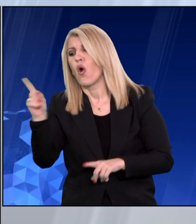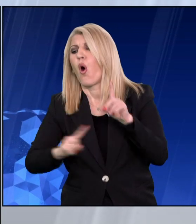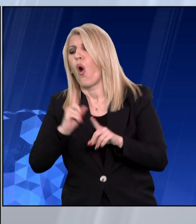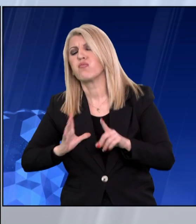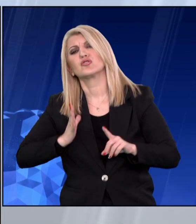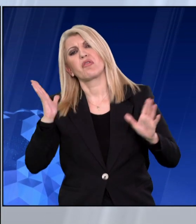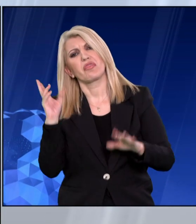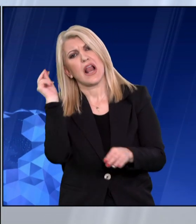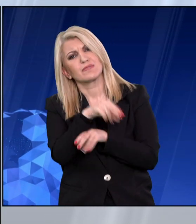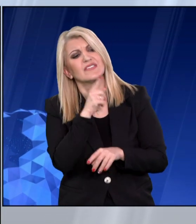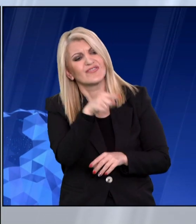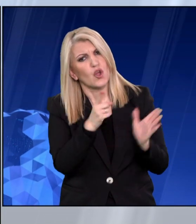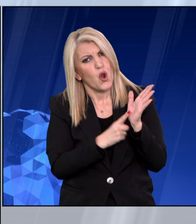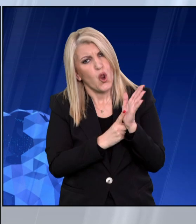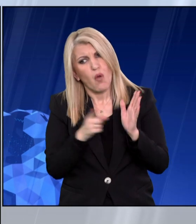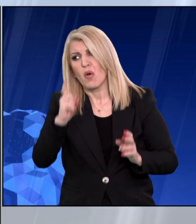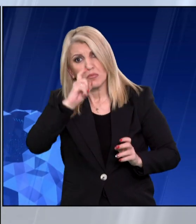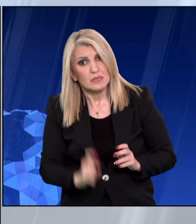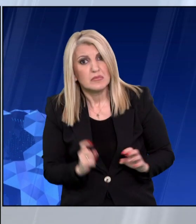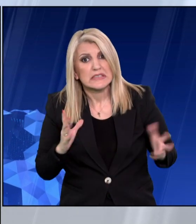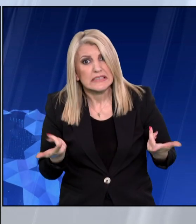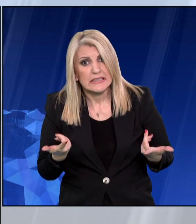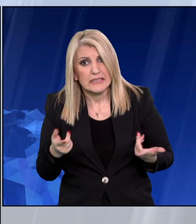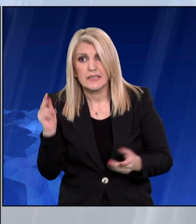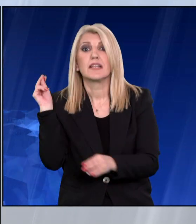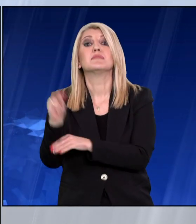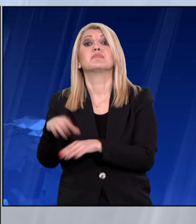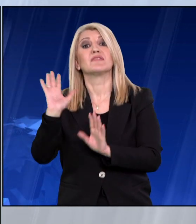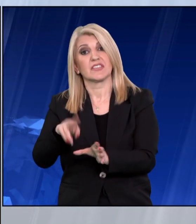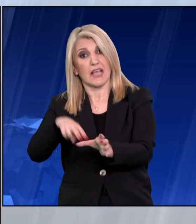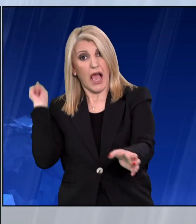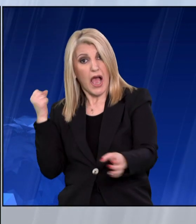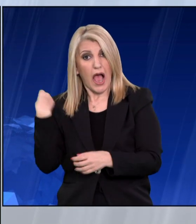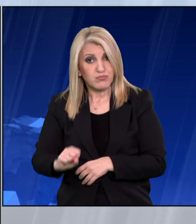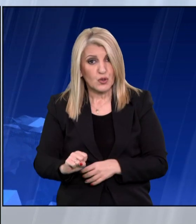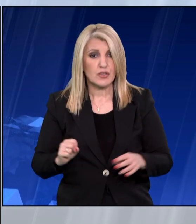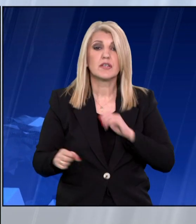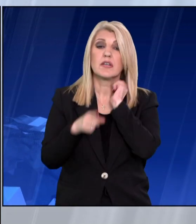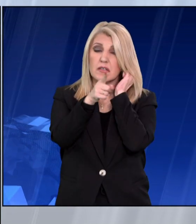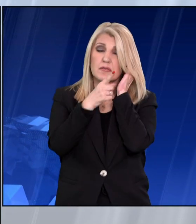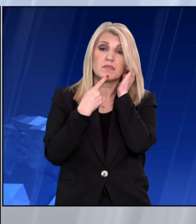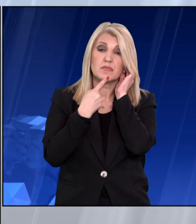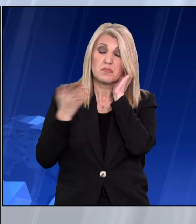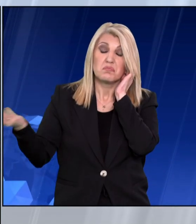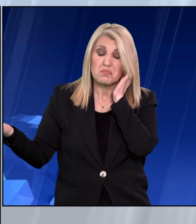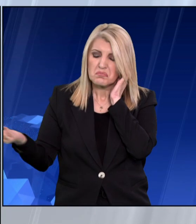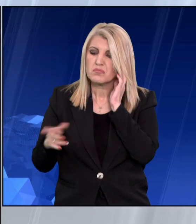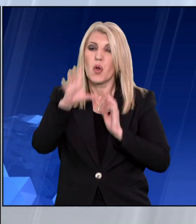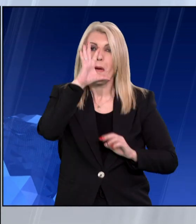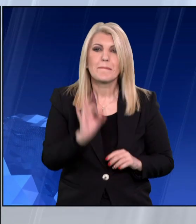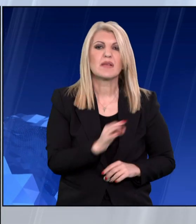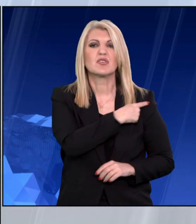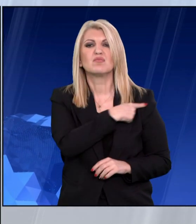δειλίας καλεί τους βουλευτές του σε αποχή από την ψηφοφορία για τη στάση του αυτή τον εγκαλεί δημόσια και ανοιχτά ο πραγματικός ηγέτης της